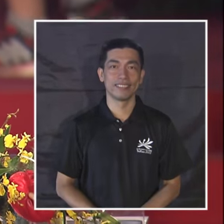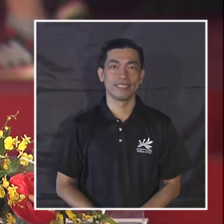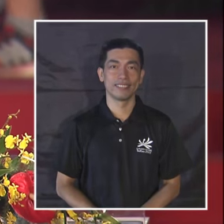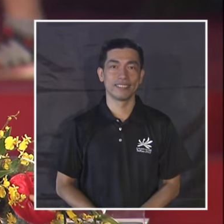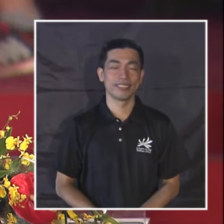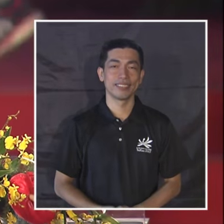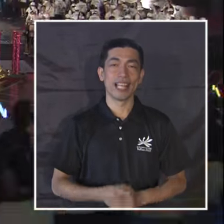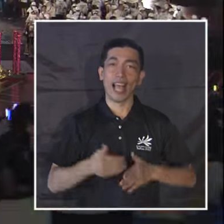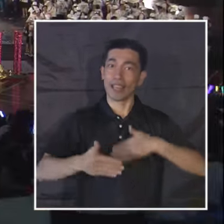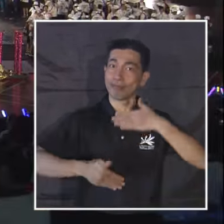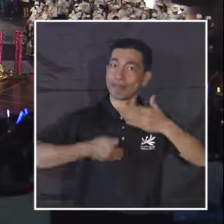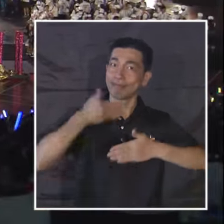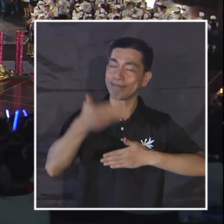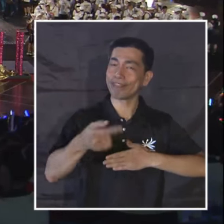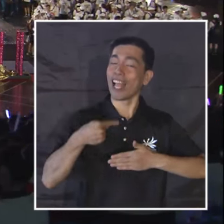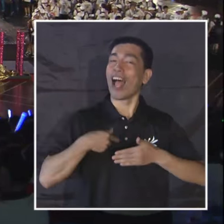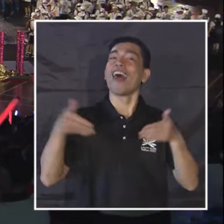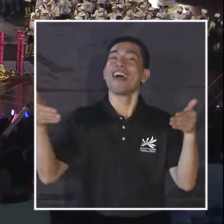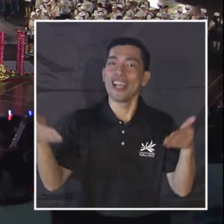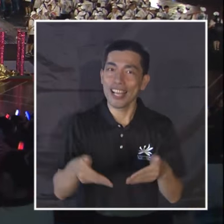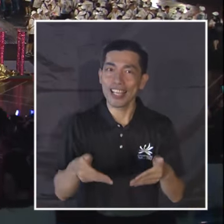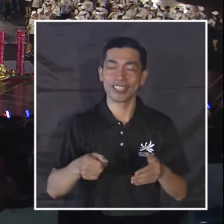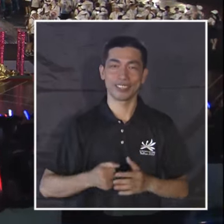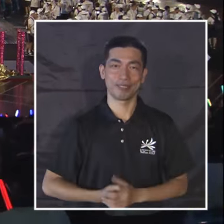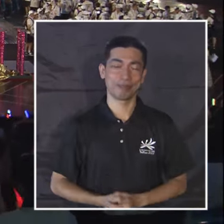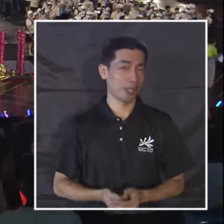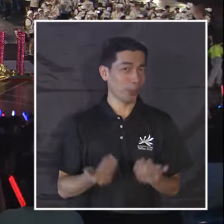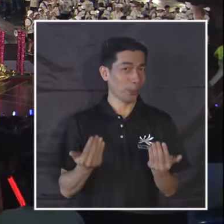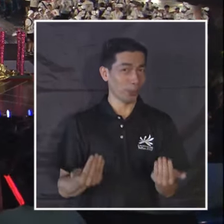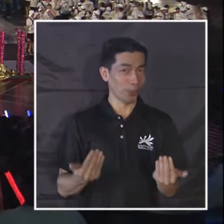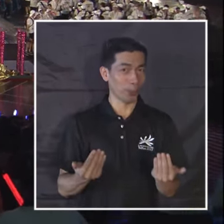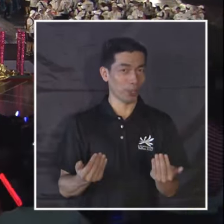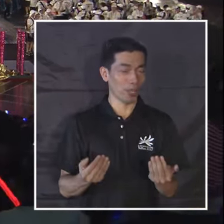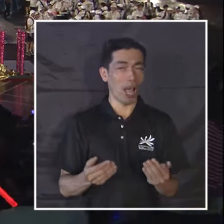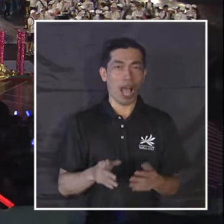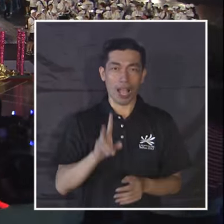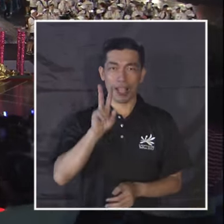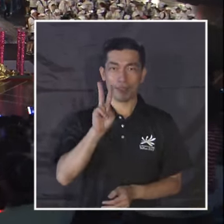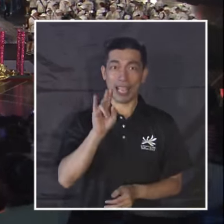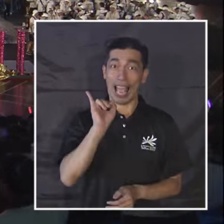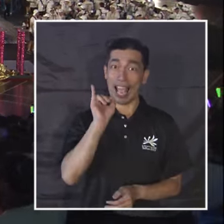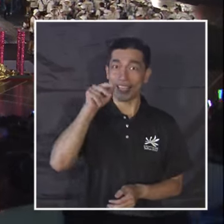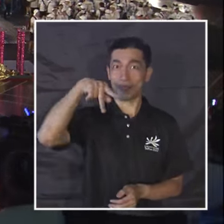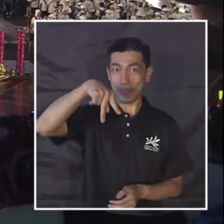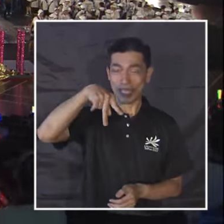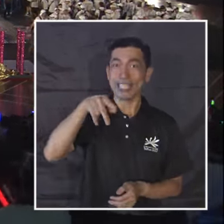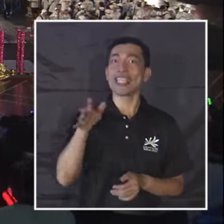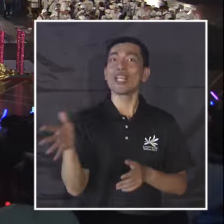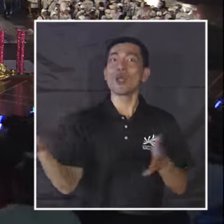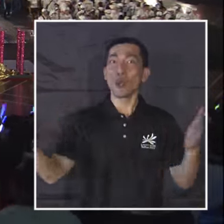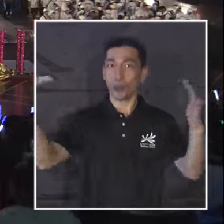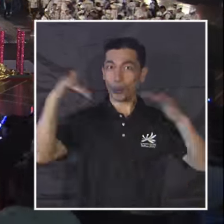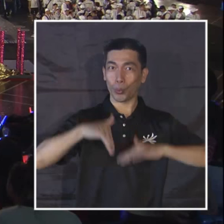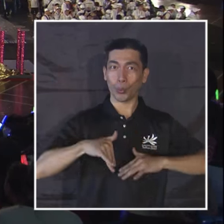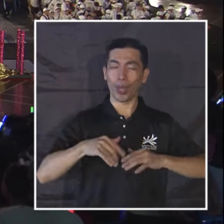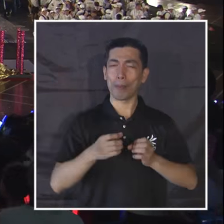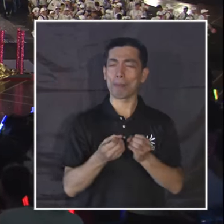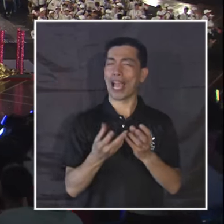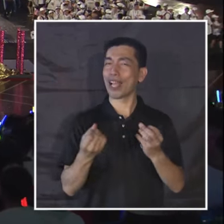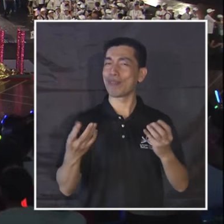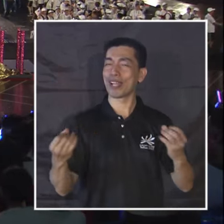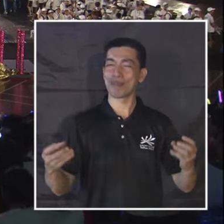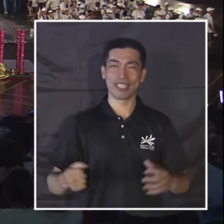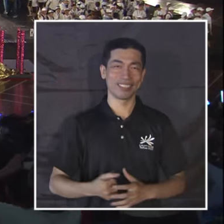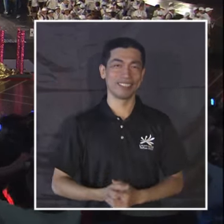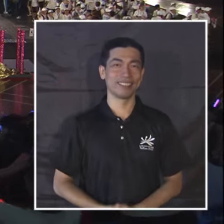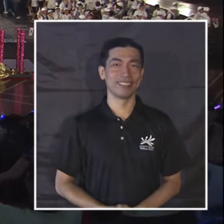接下来我要介绍我们今日莅临现场的与会贵宾。 Ladies